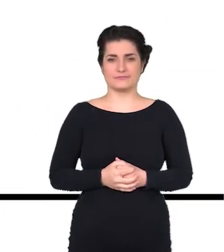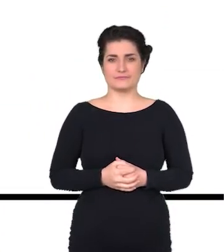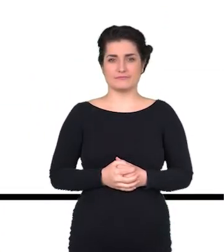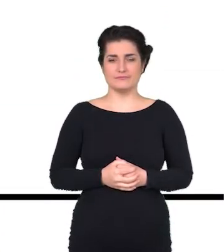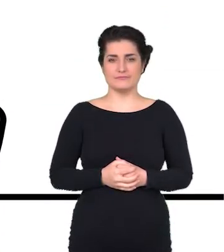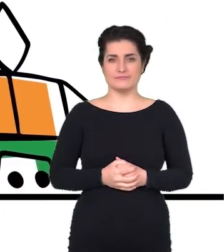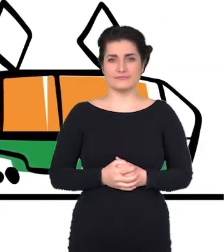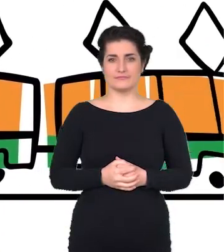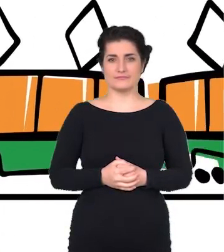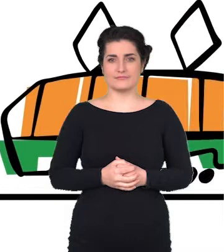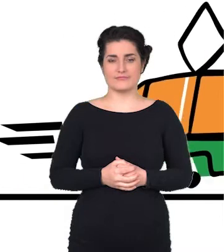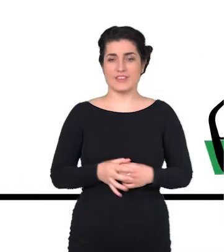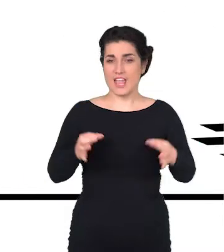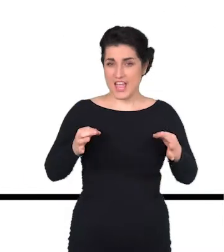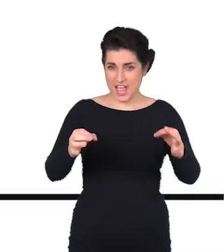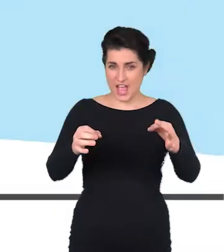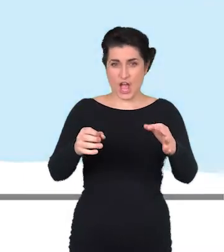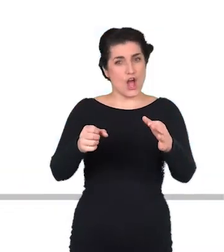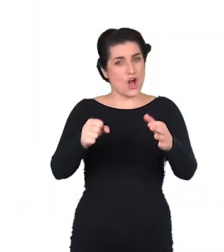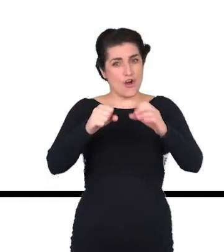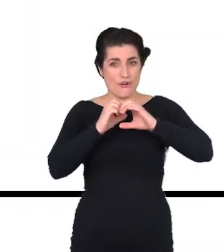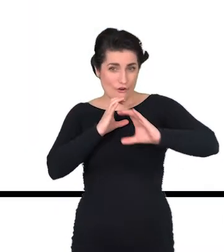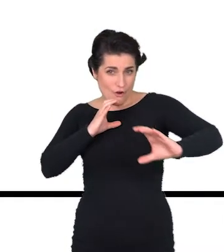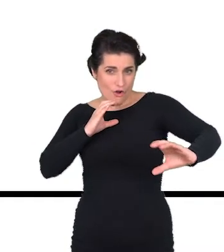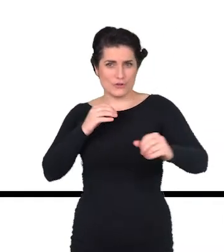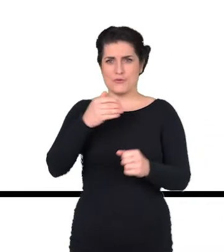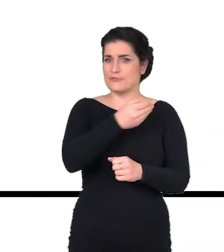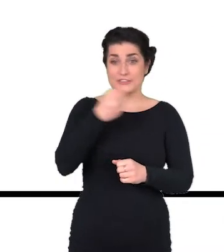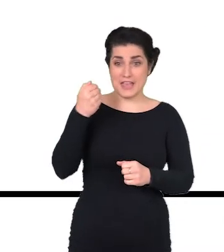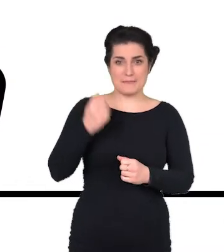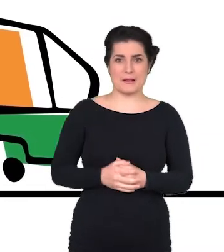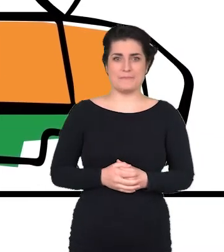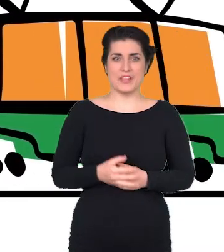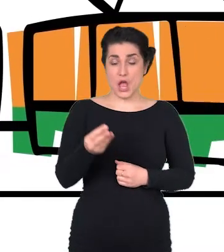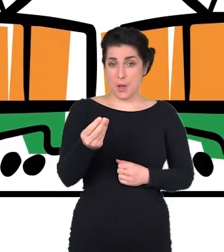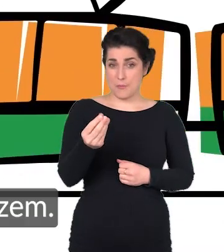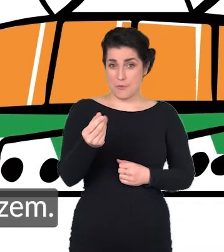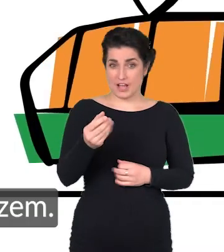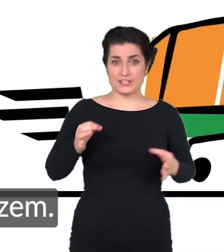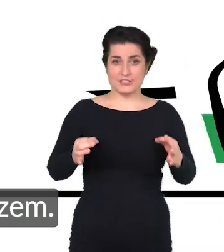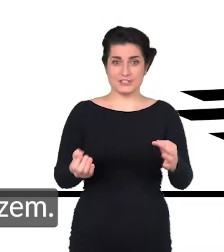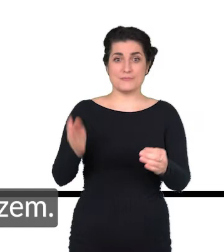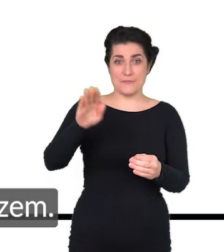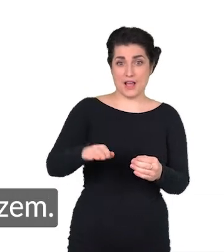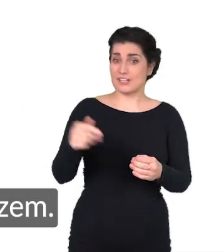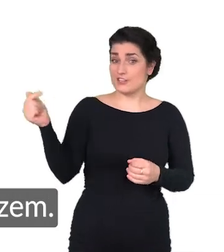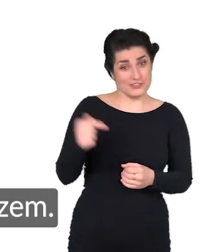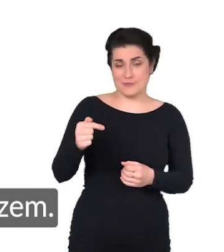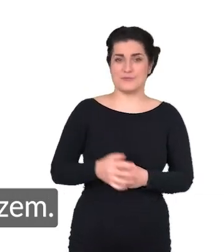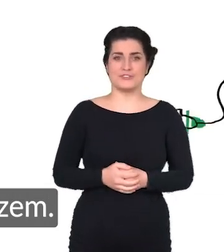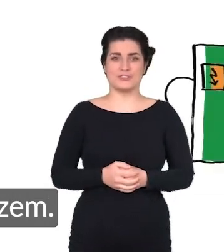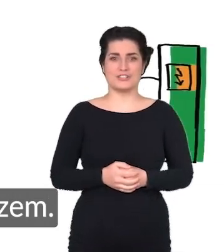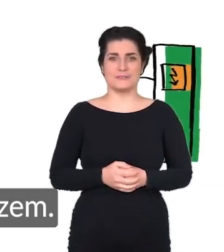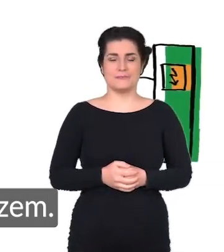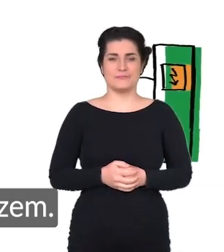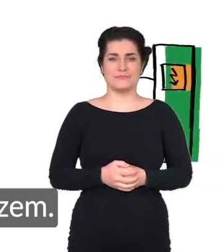Ty unikniesz stania w korkach i opłat za parkowanie, a w centrach miast będzie luźniej, zmniejszy się hałas i będzie